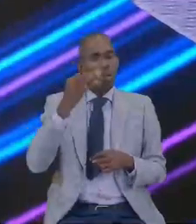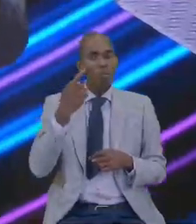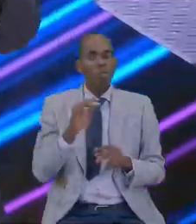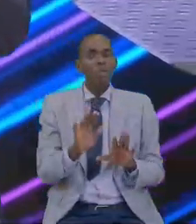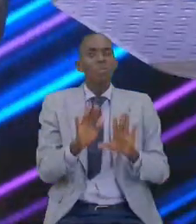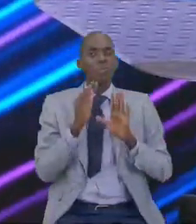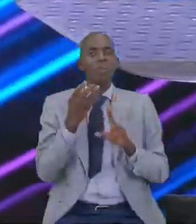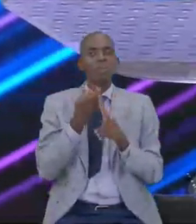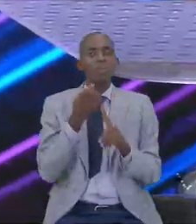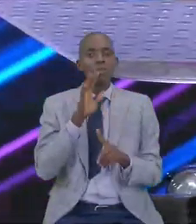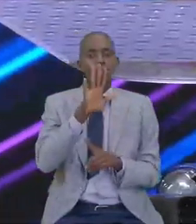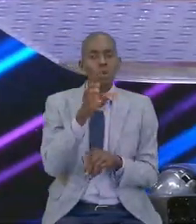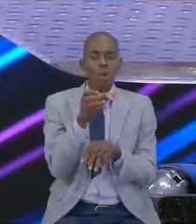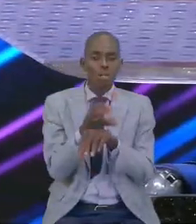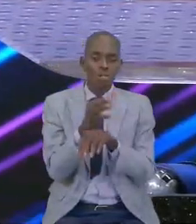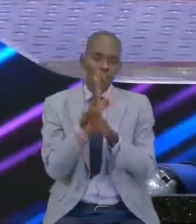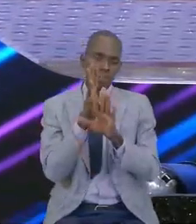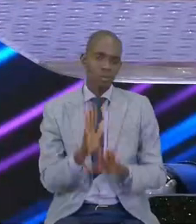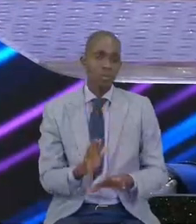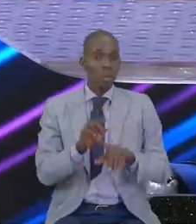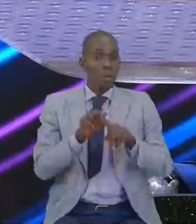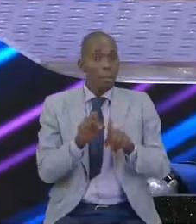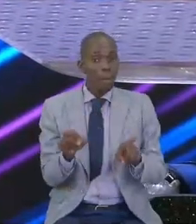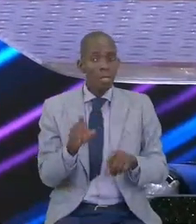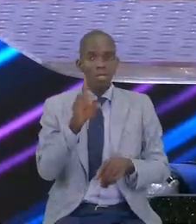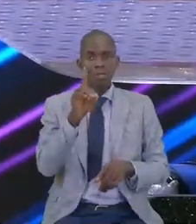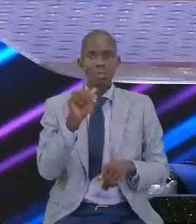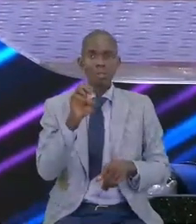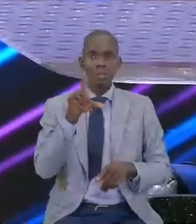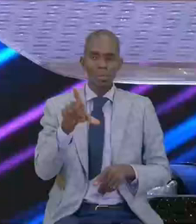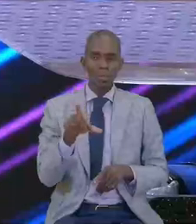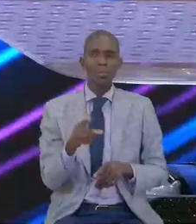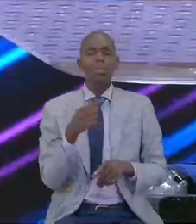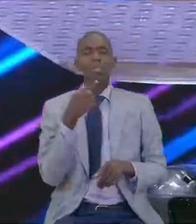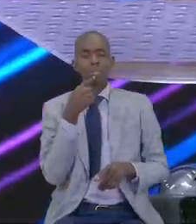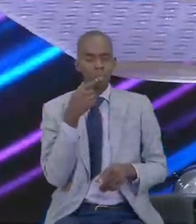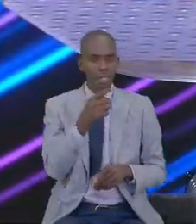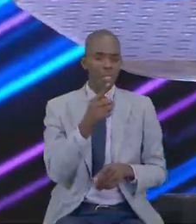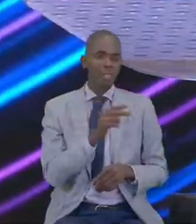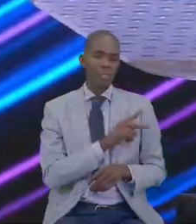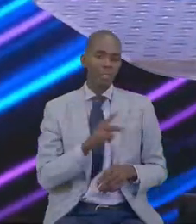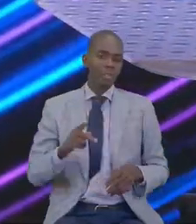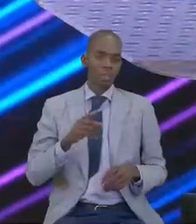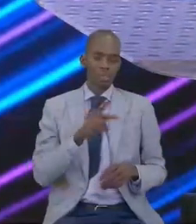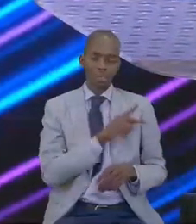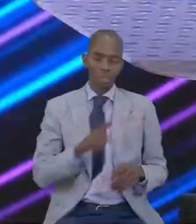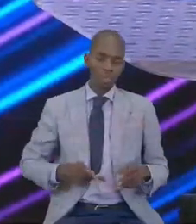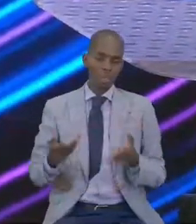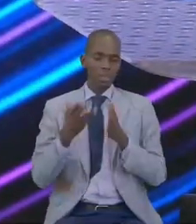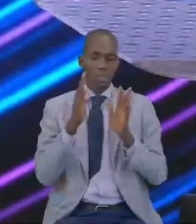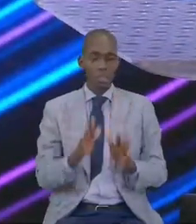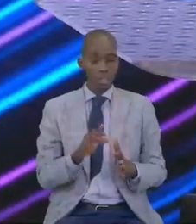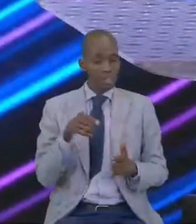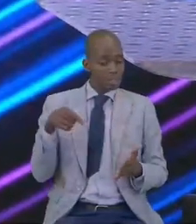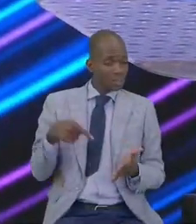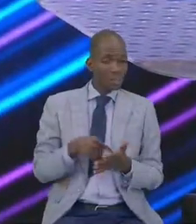conseiller. Mais vous savez, Daniel lui a dit, voici là où moi je tiens. Et même si